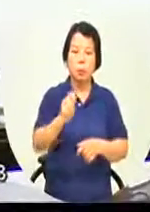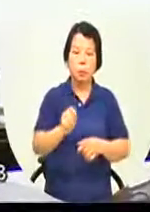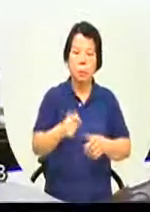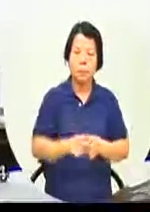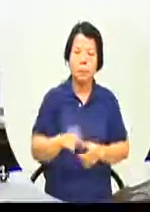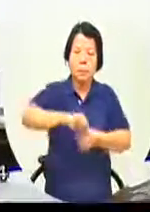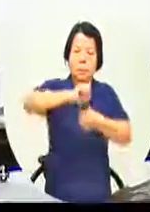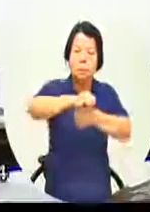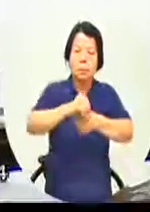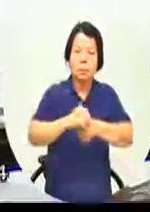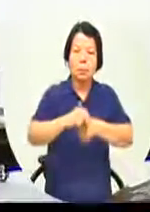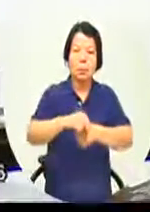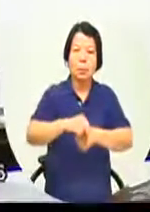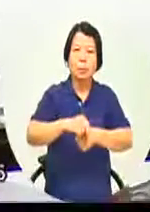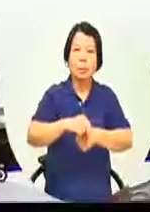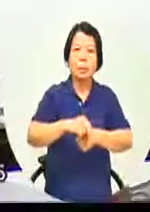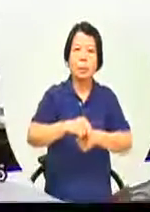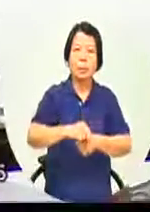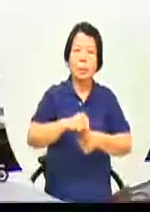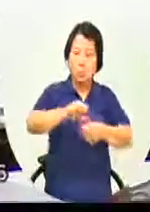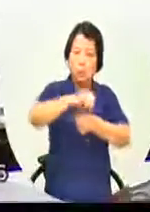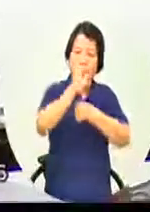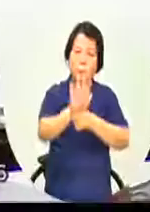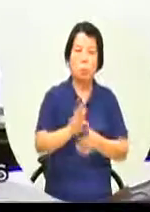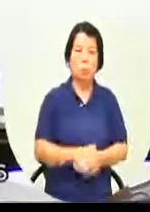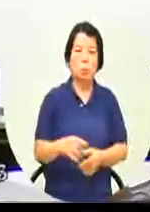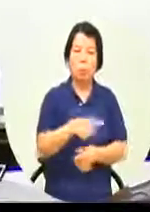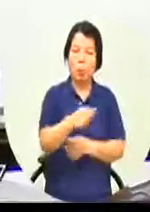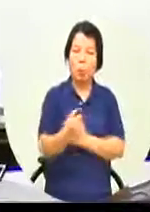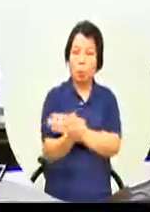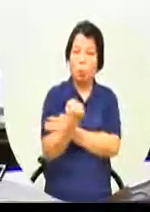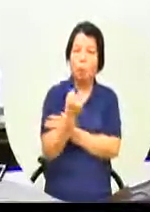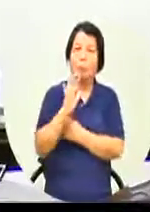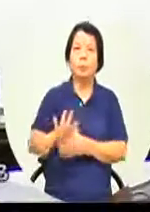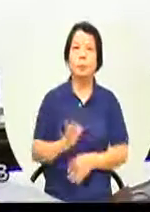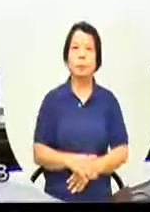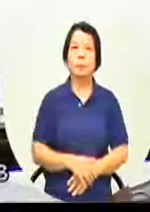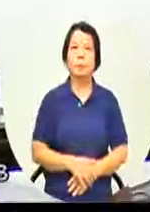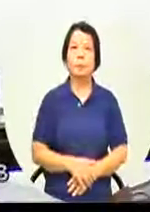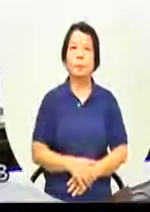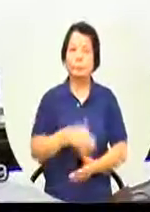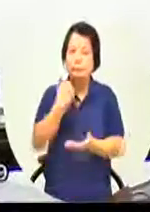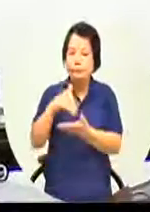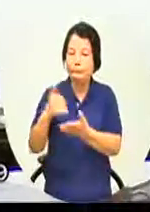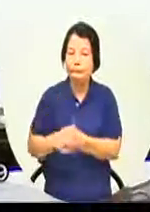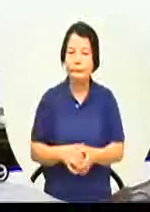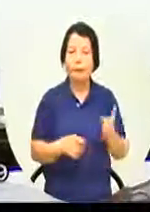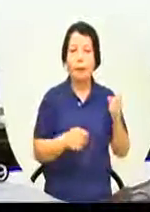非常让人家非常觉得很认真。但是好，算了